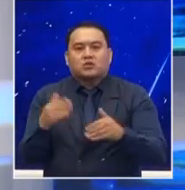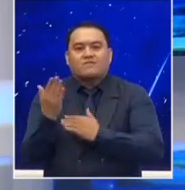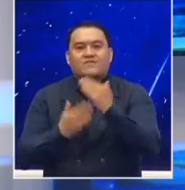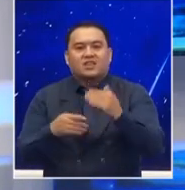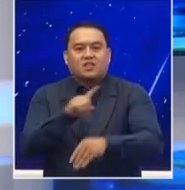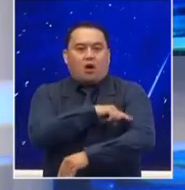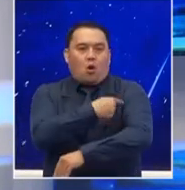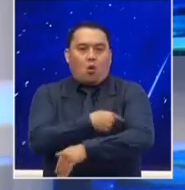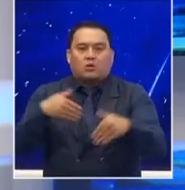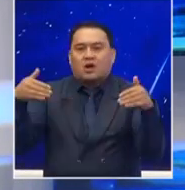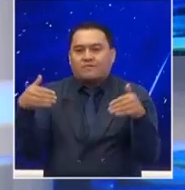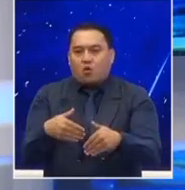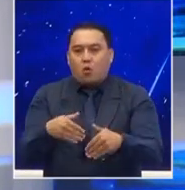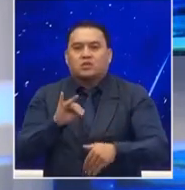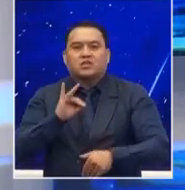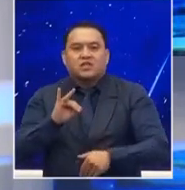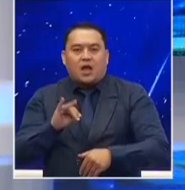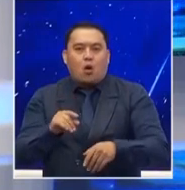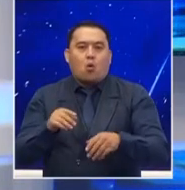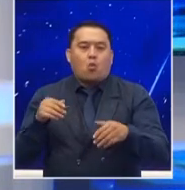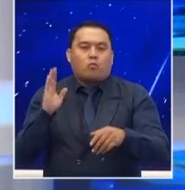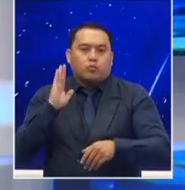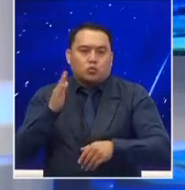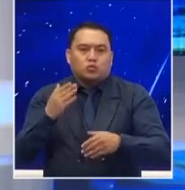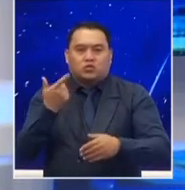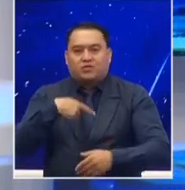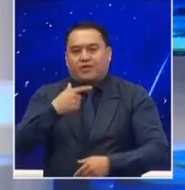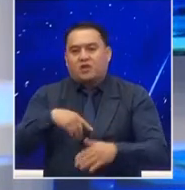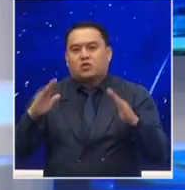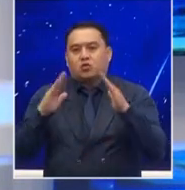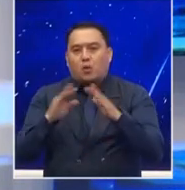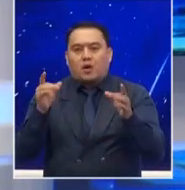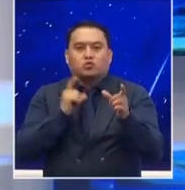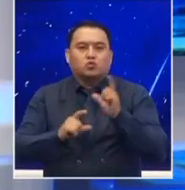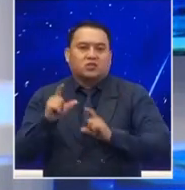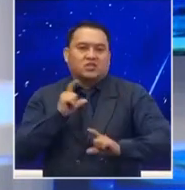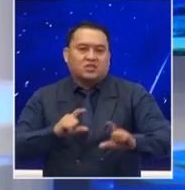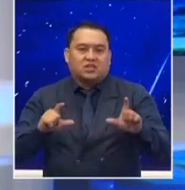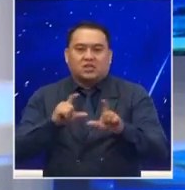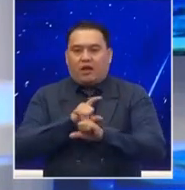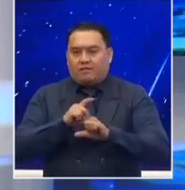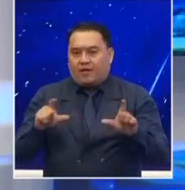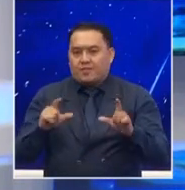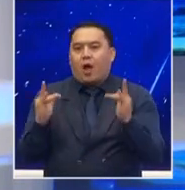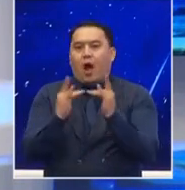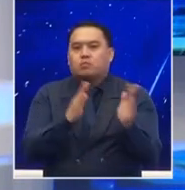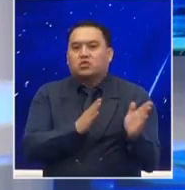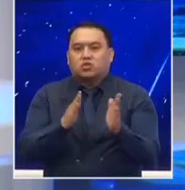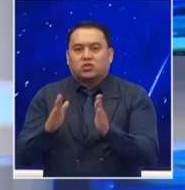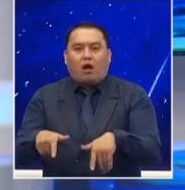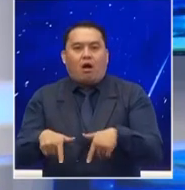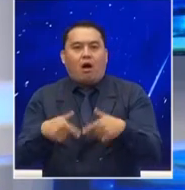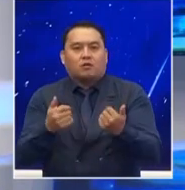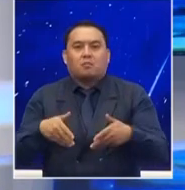Высшего политехнического и Высшего медицинского колледжей появились новые дома студентов. В общежитиях отельного